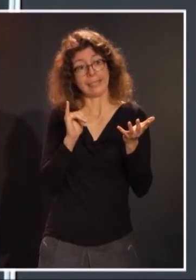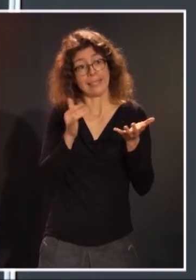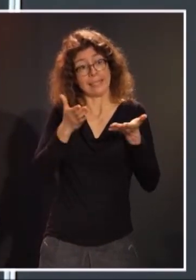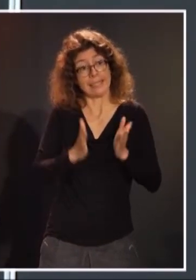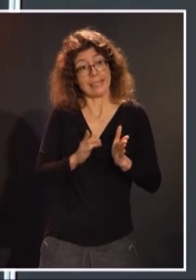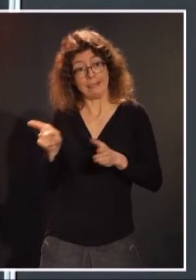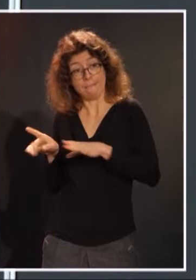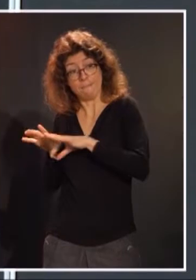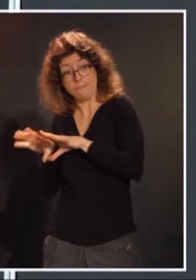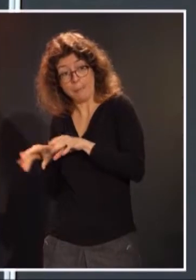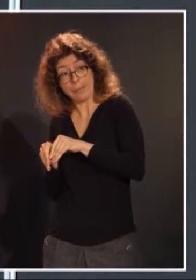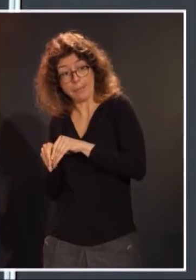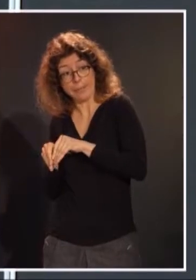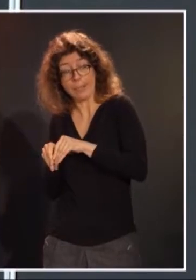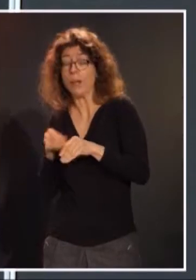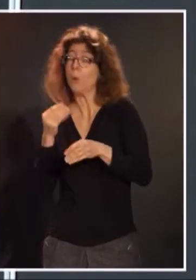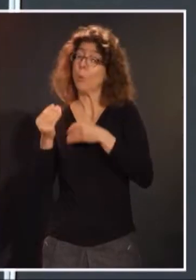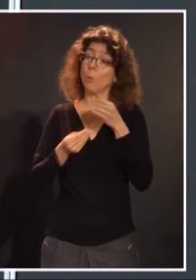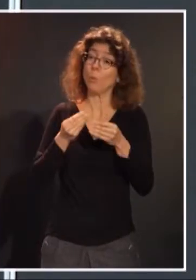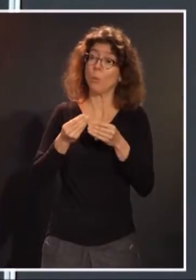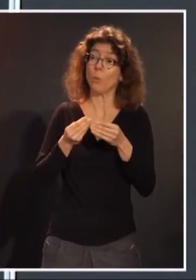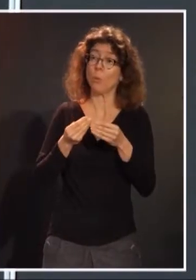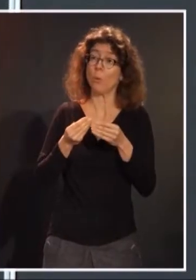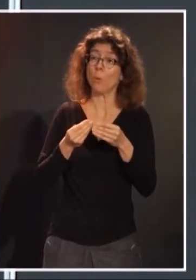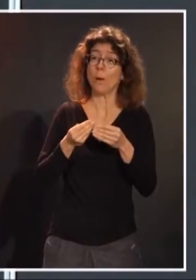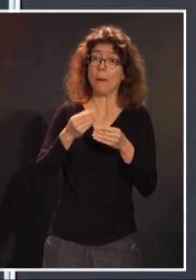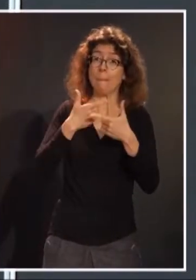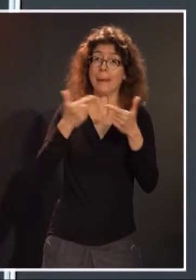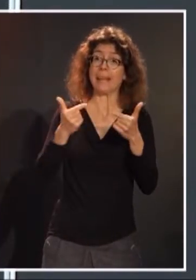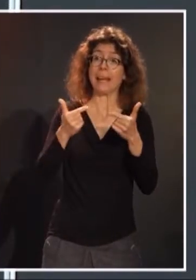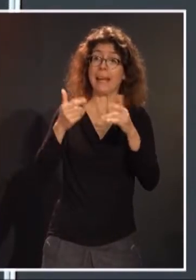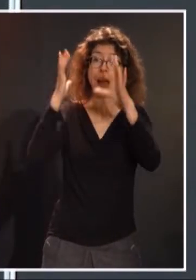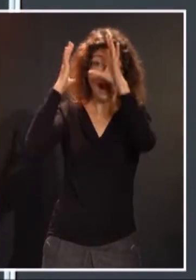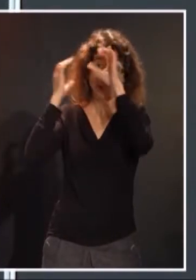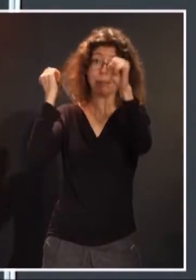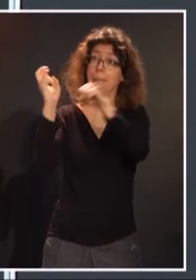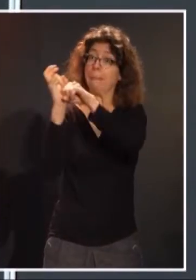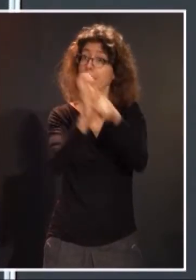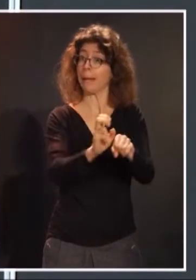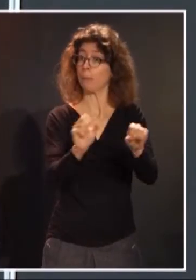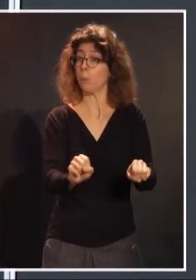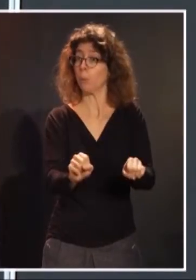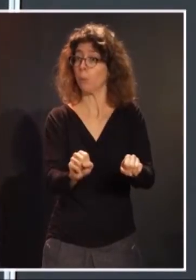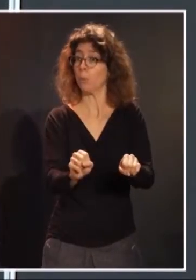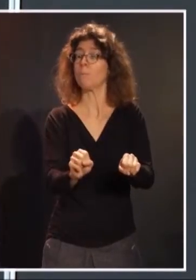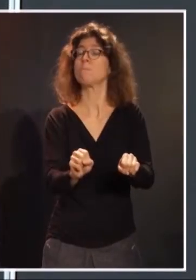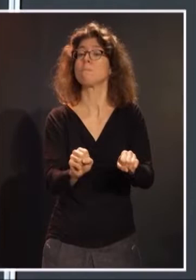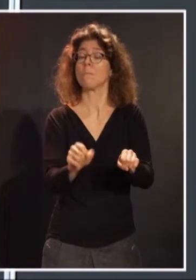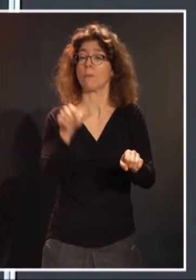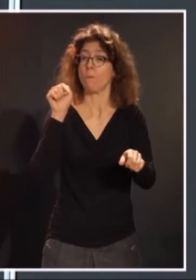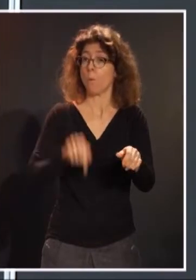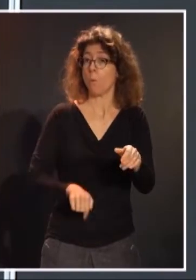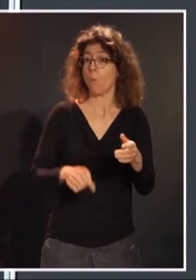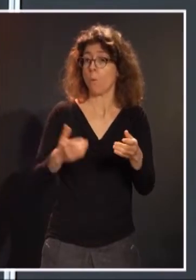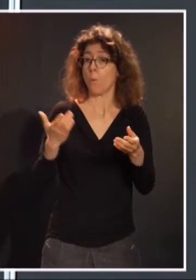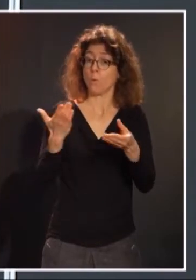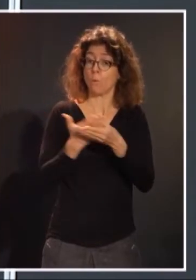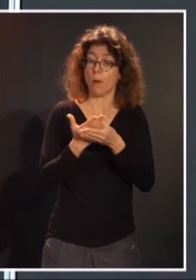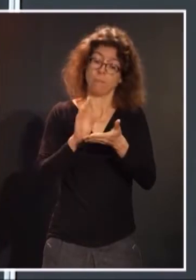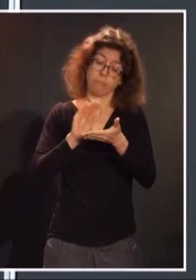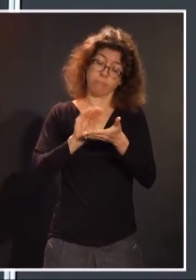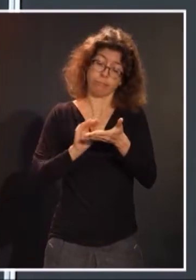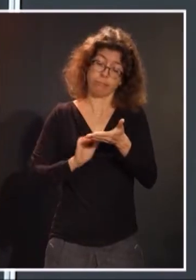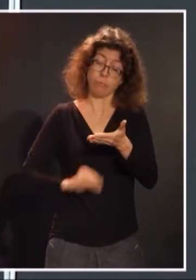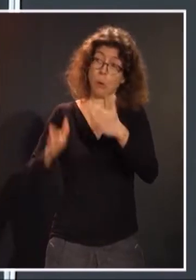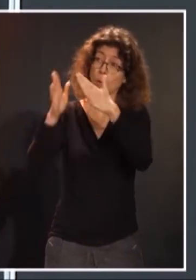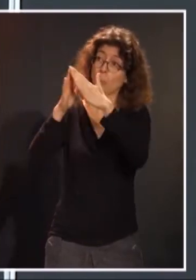enfant? Est-ce qu'on va faire appel à du prêt de matériel par l'académie et donc devoir constituer une demande de matériel